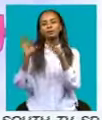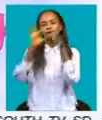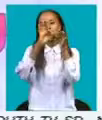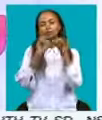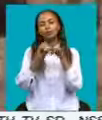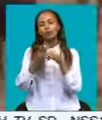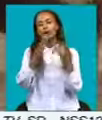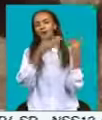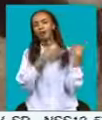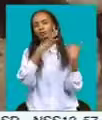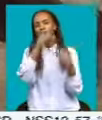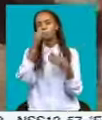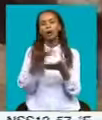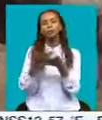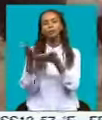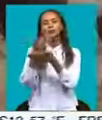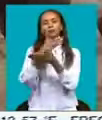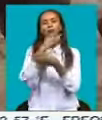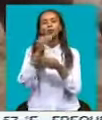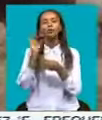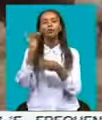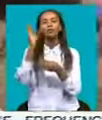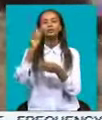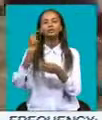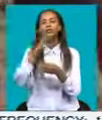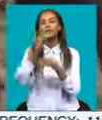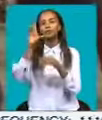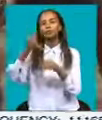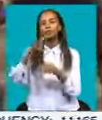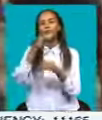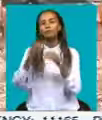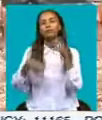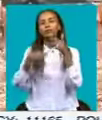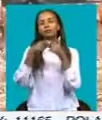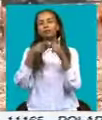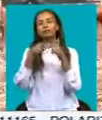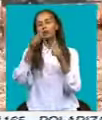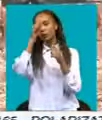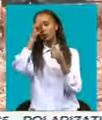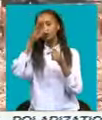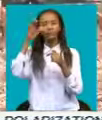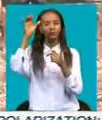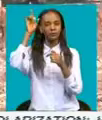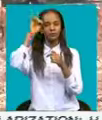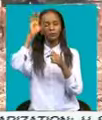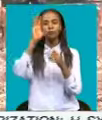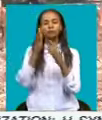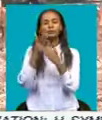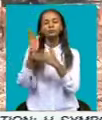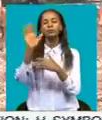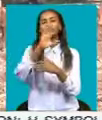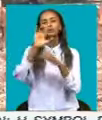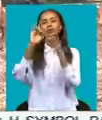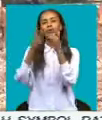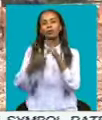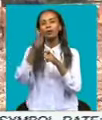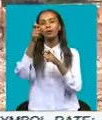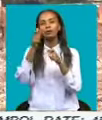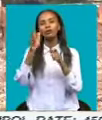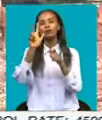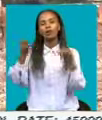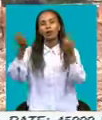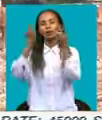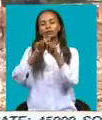ዘርፍ ኃላፊና የሀብት አሰባሰብና ሎጂስቲክስ ኮሚቴ ምክትል ሰብሳቢ አቶ አብዱልረዛቅ ወለላ በበኩላቸው በዞን ደረጃ በዋናነት ሶስት አይነት